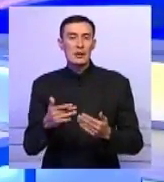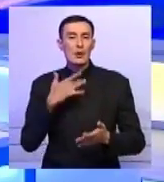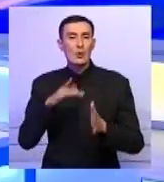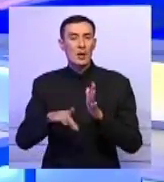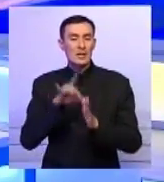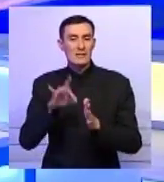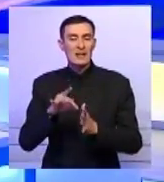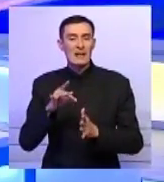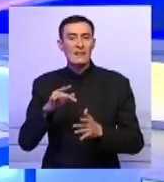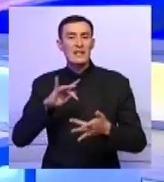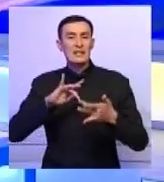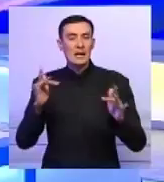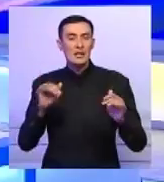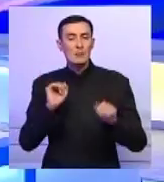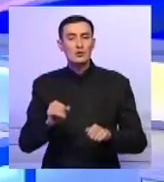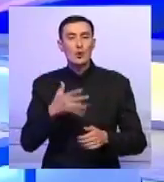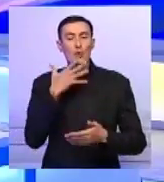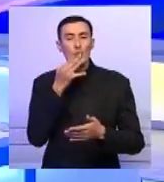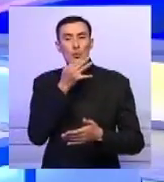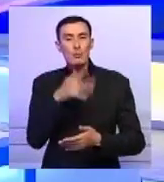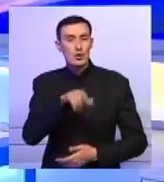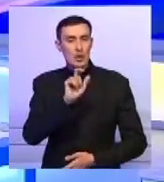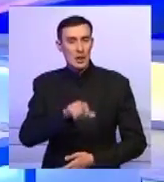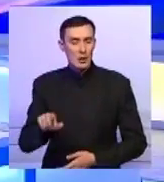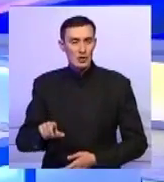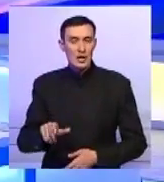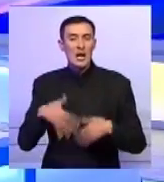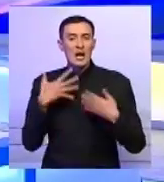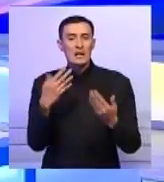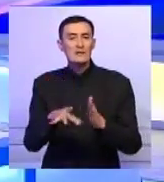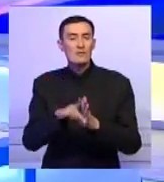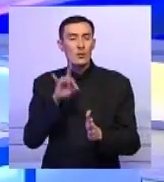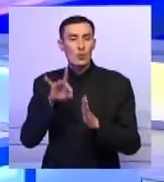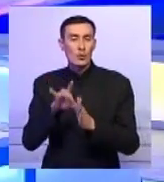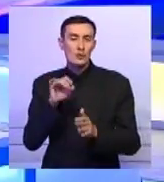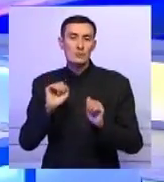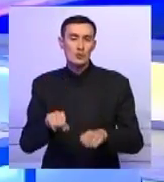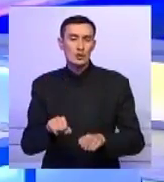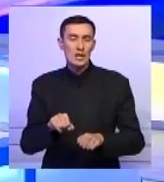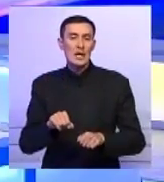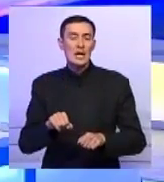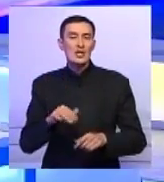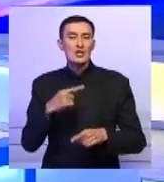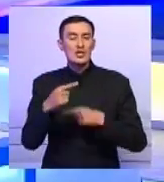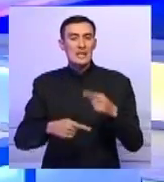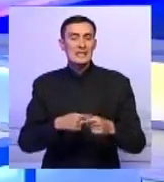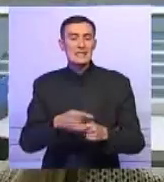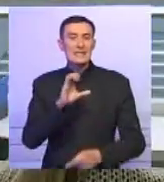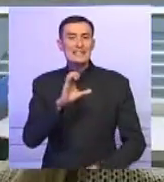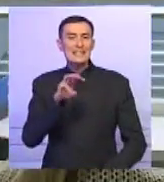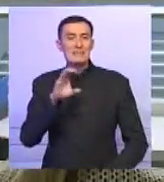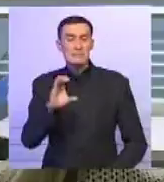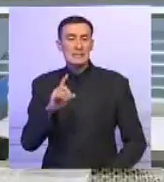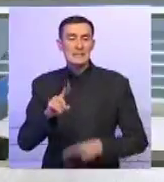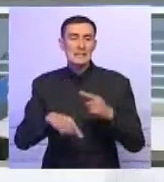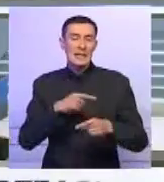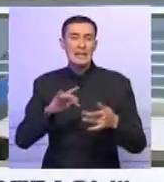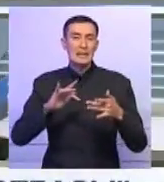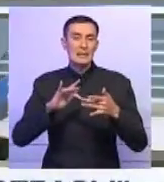сейчас в самом разгаре. Голосовать может любой желающий. Отдать голос свой за конкурсантов можно посредством СМС или на